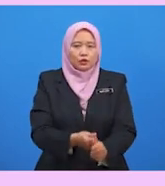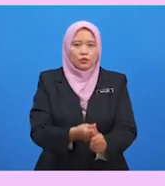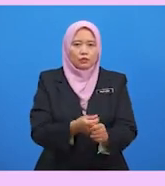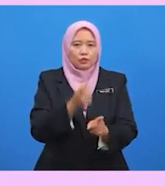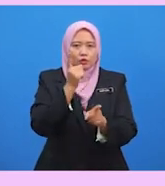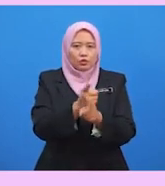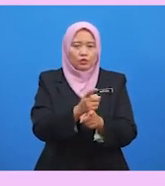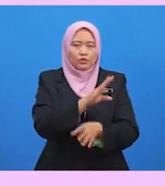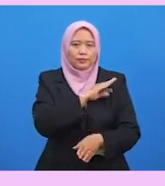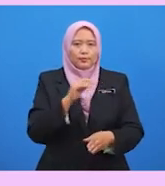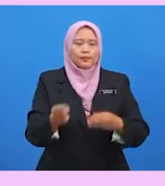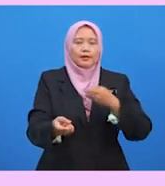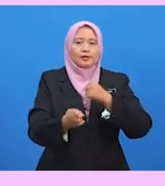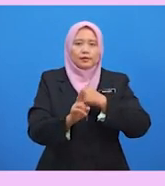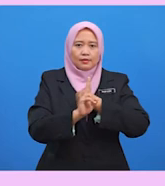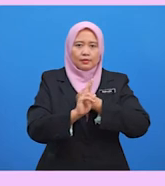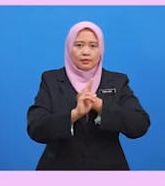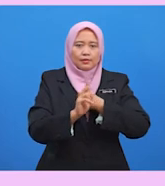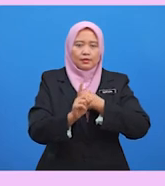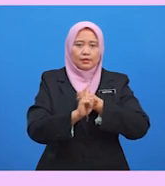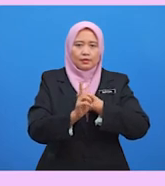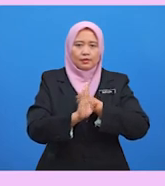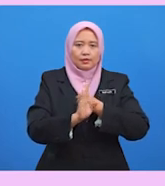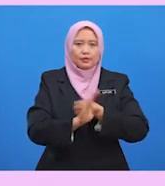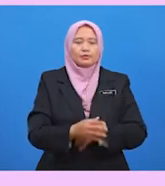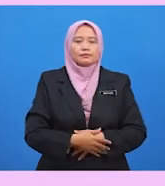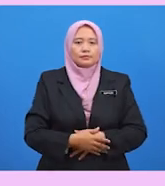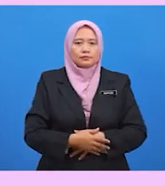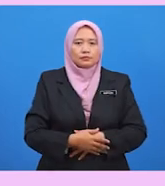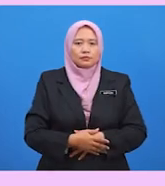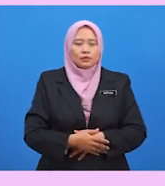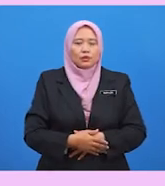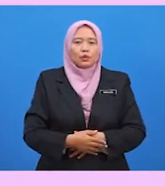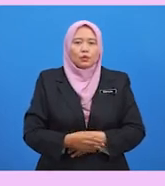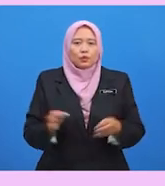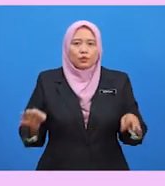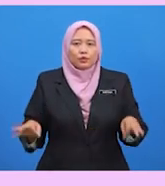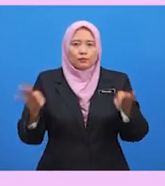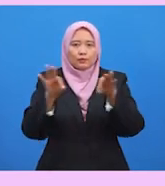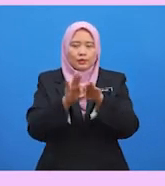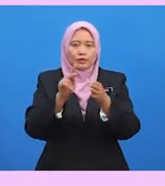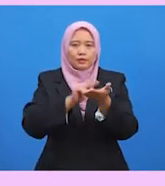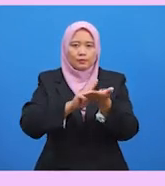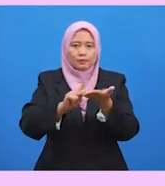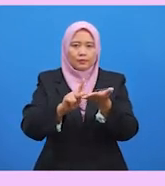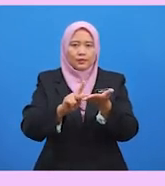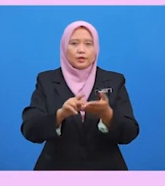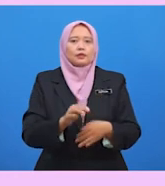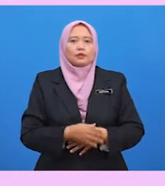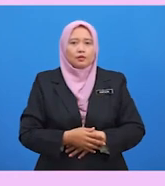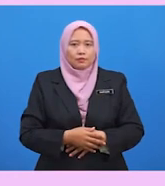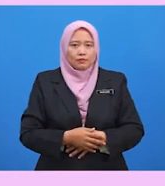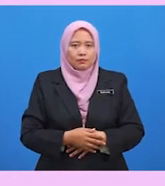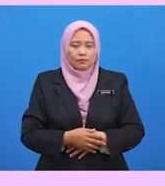melakukannya. Ketiga, mengutamakan kekemasan bagi setiap langkah kerja menghasilkan